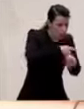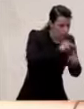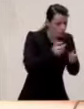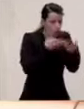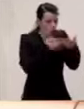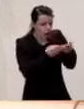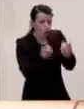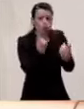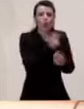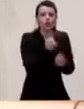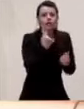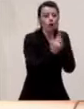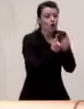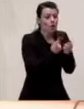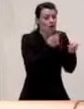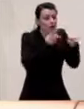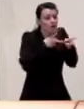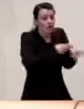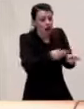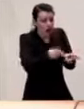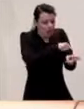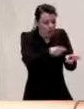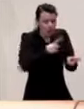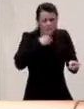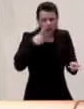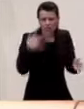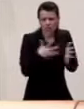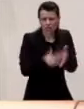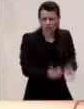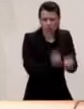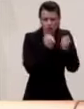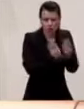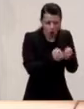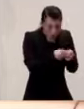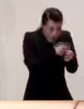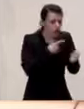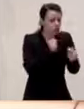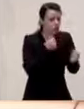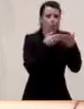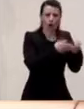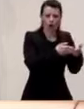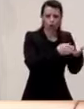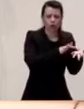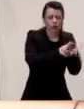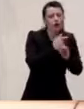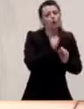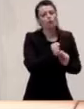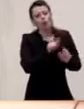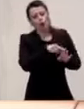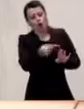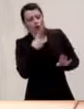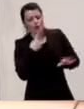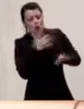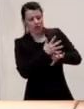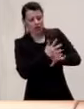particolarmente critica, dopo la quale era possibile eventualmente iniziare anche altri tipi di